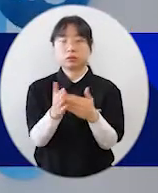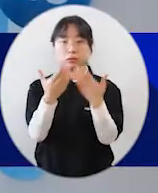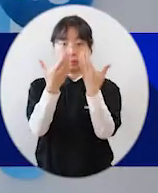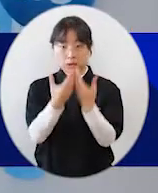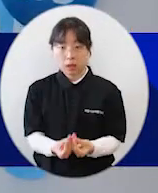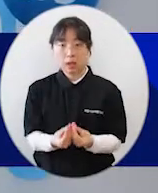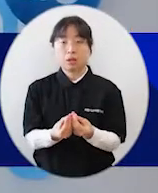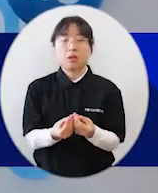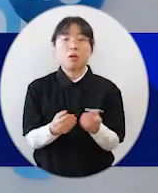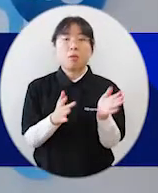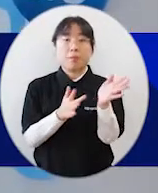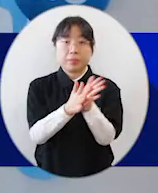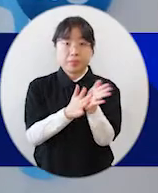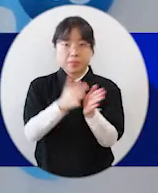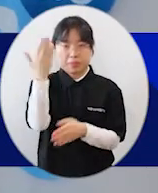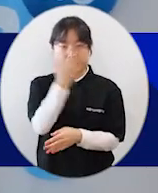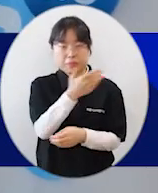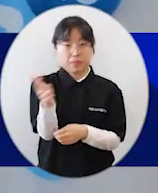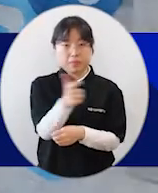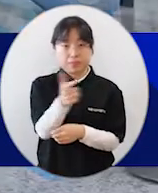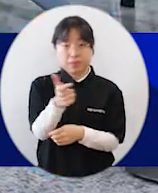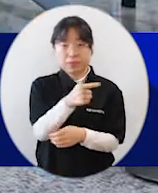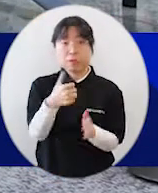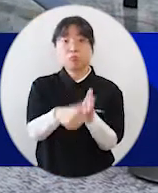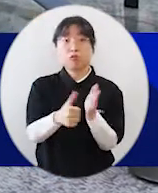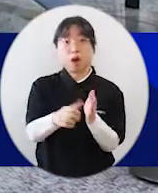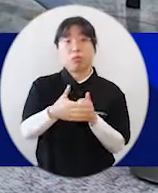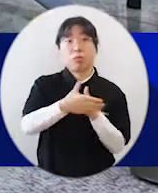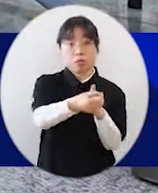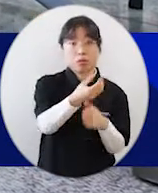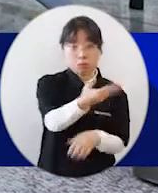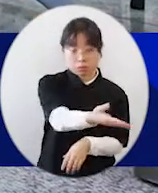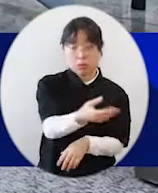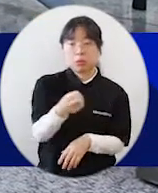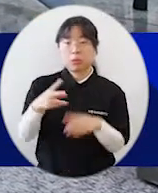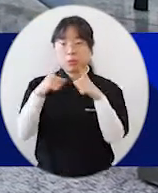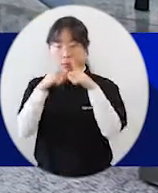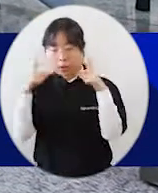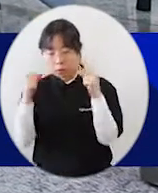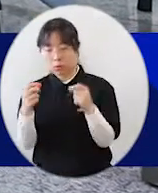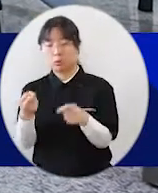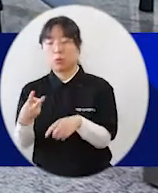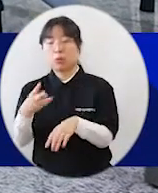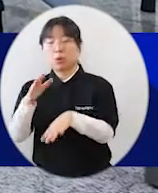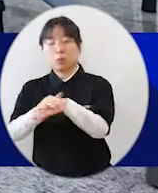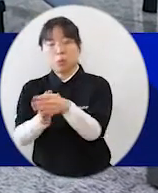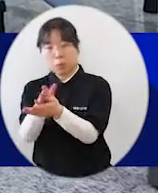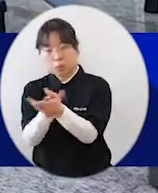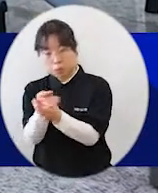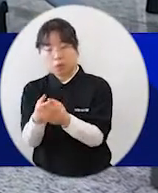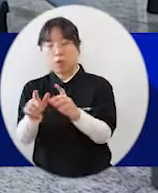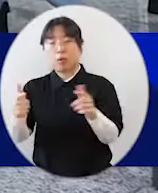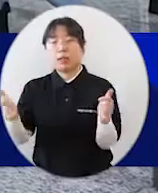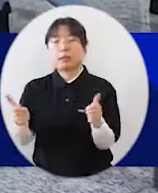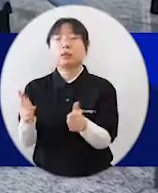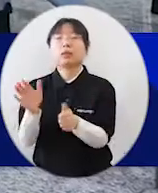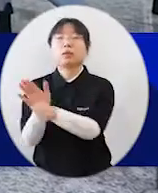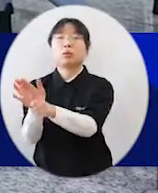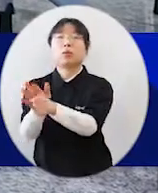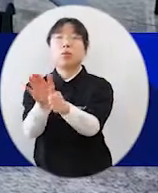방영 물품 지원은 물론 분야별 지원사업과 긴급 복지 제공 등의 경제방 역도 함께 추진해